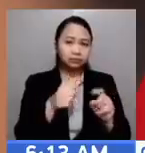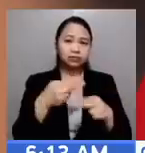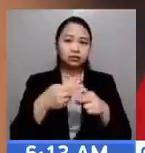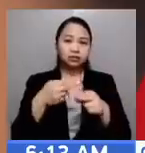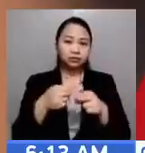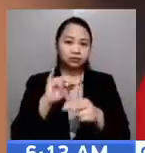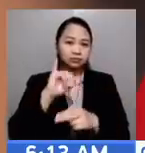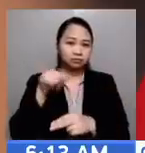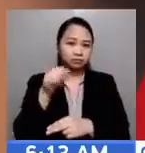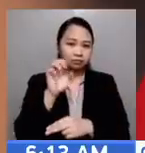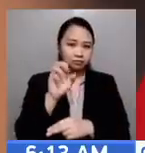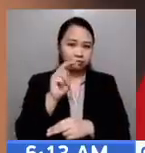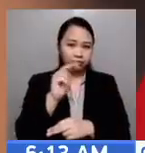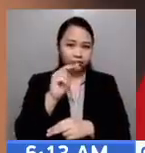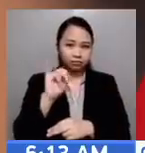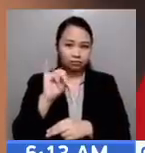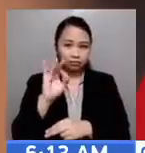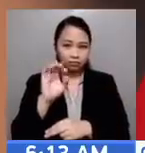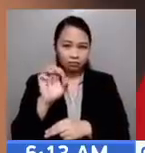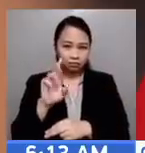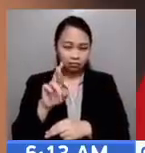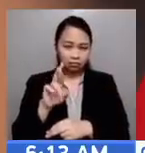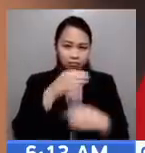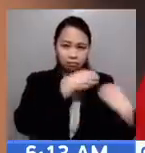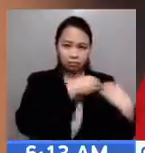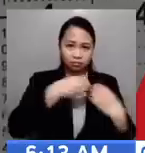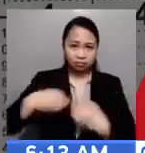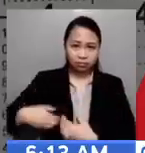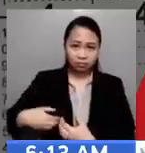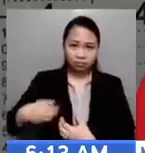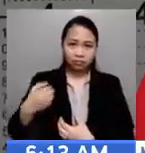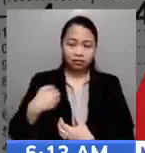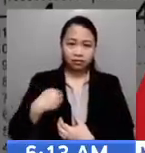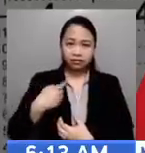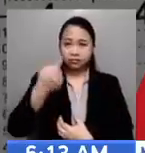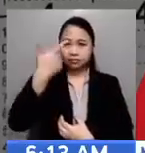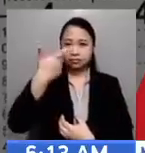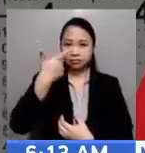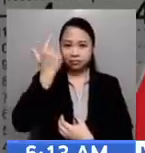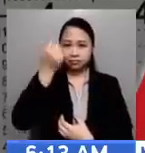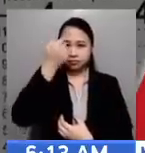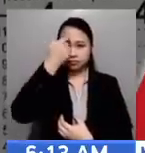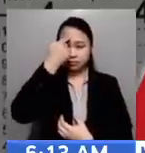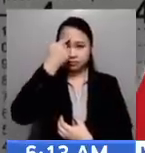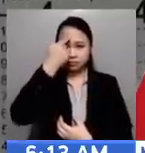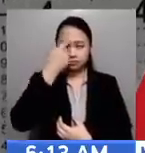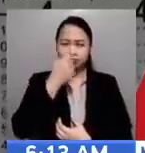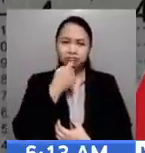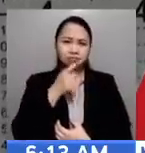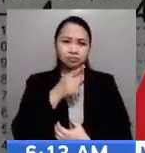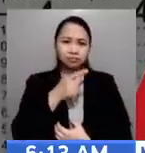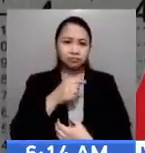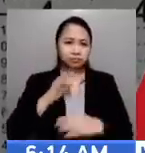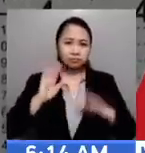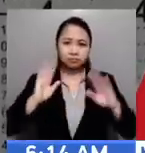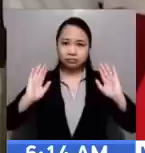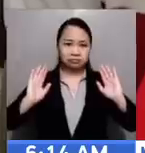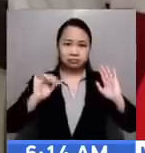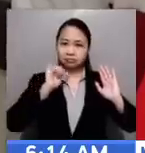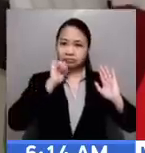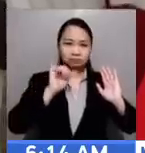babae, nakahandusay, duguan at may tama ng bala sa ulo. Gayet na may-ari, hindi siya ang huling nagmaneho ng kanyang